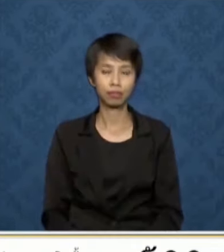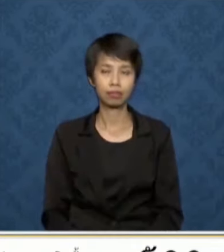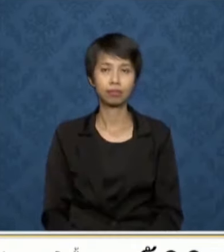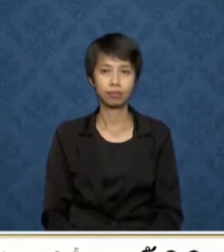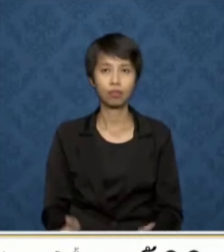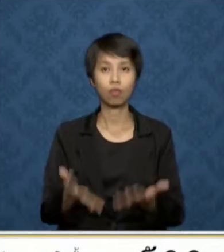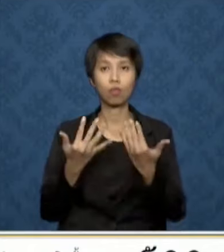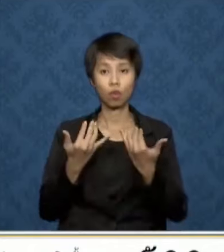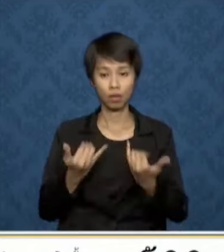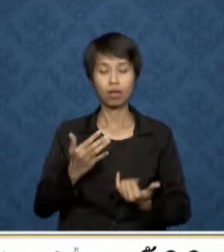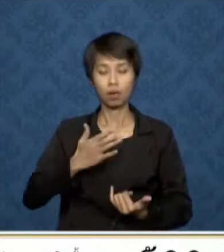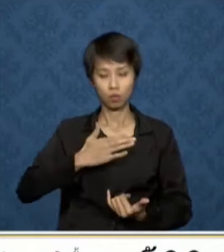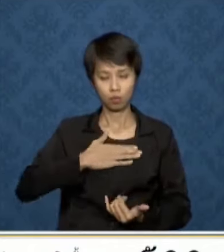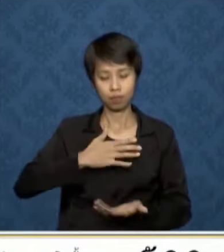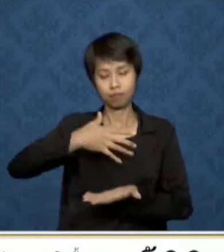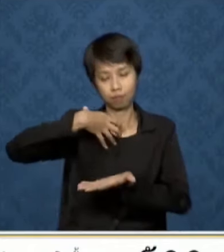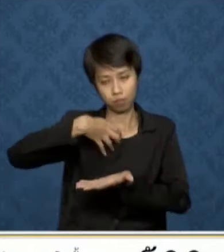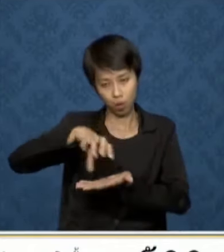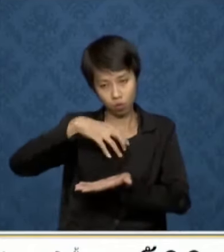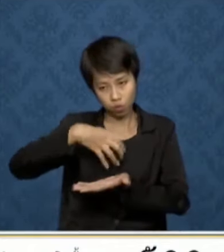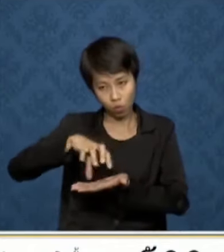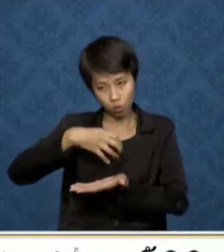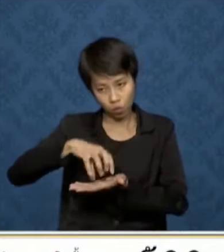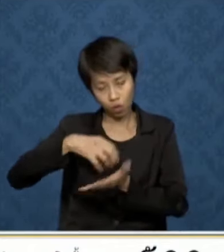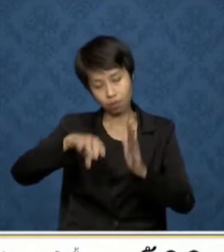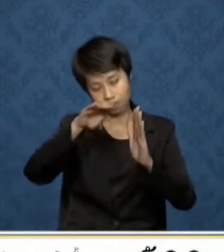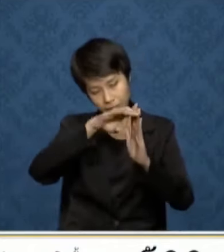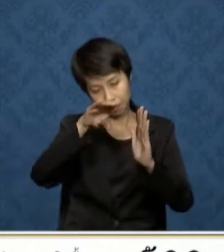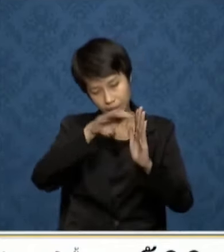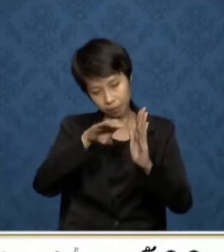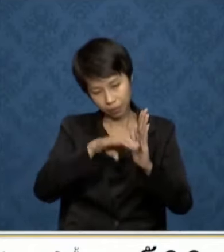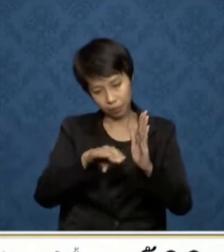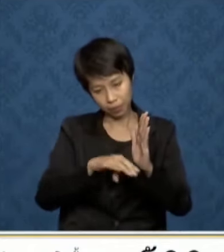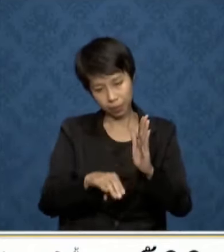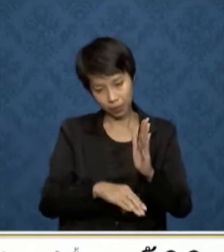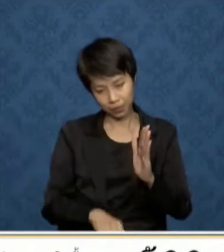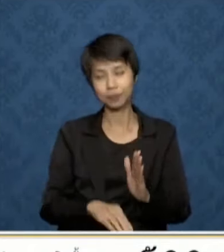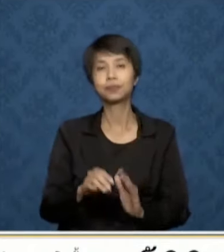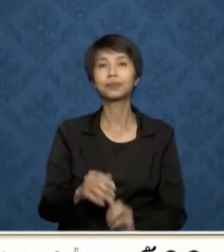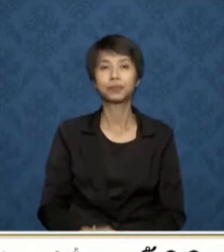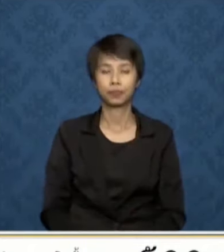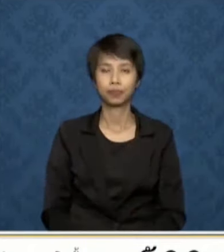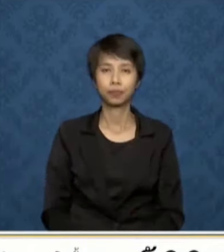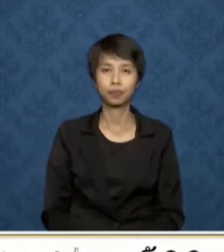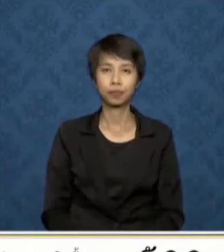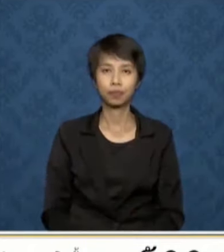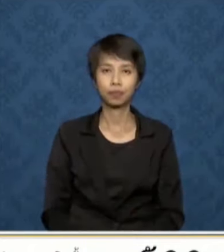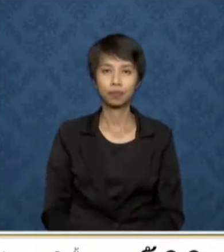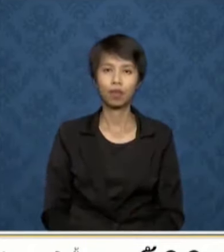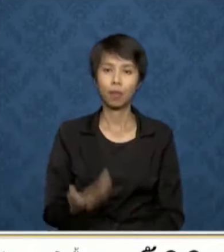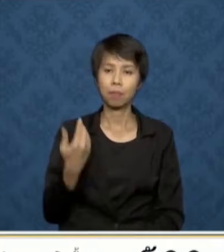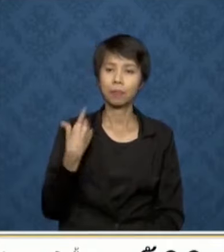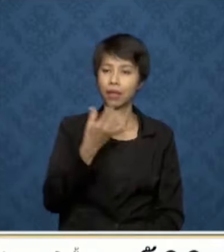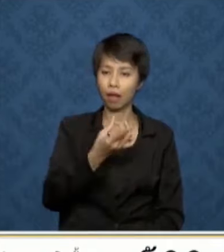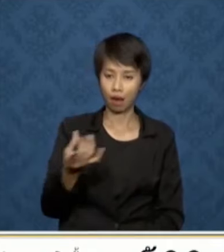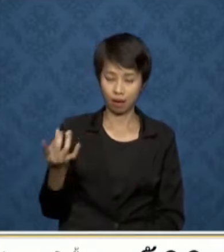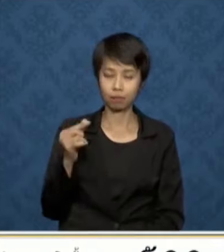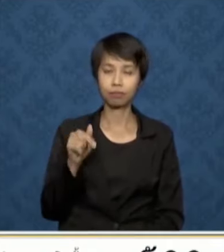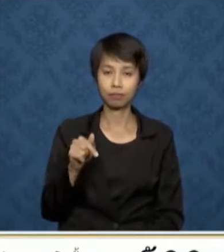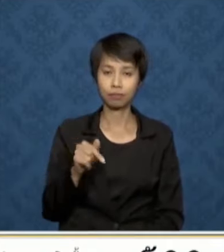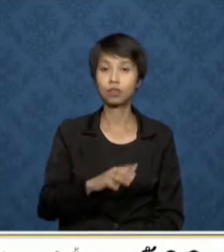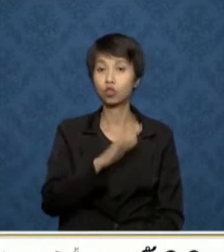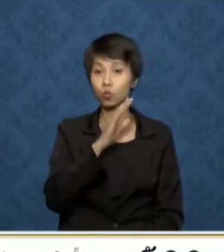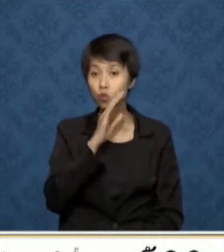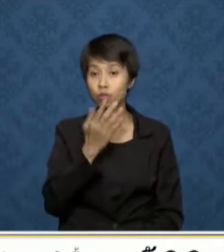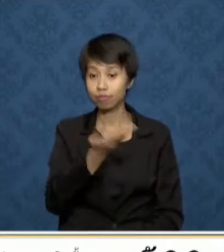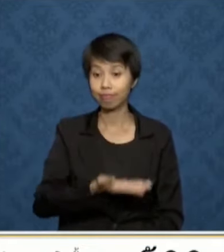วันนี้ครับผมจะมาไล่เรียงโซ่นั้นทีละข้อเลยนะครับว่ามีอะไรบ้างแล้วถาท